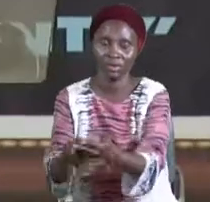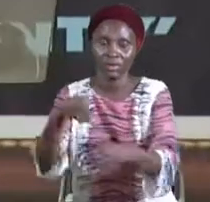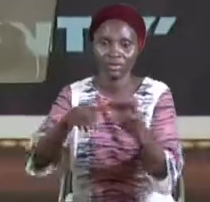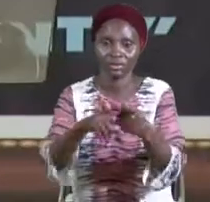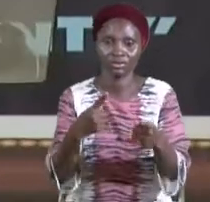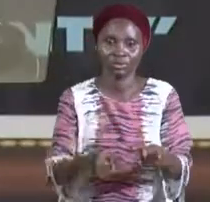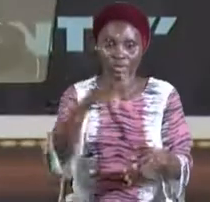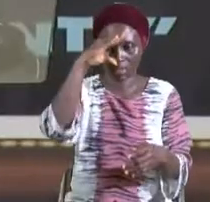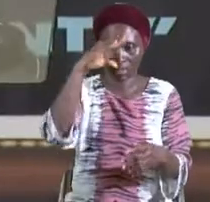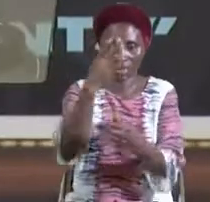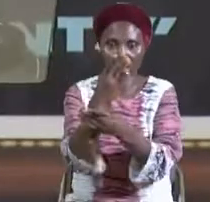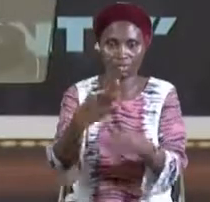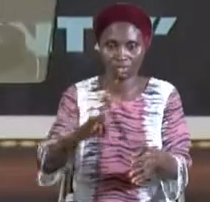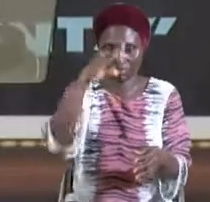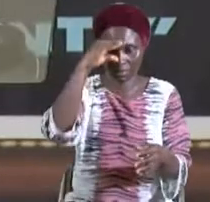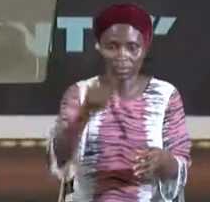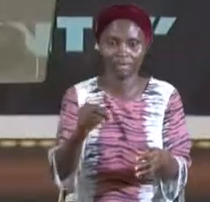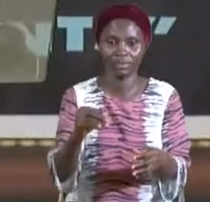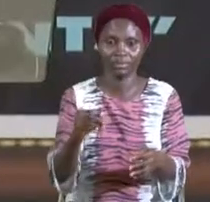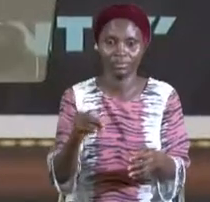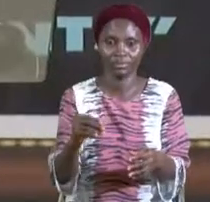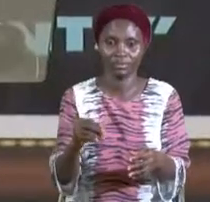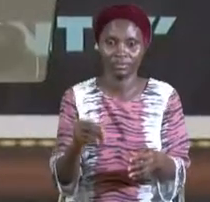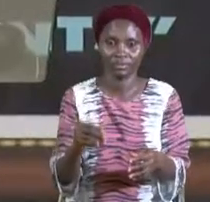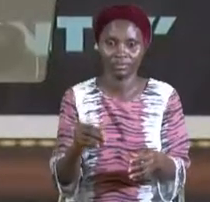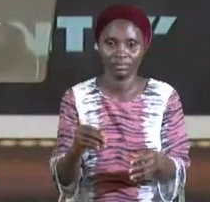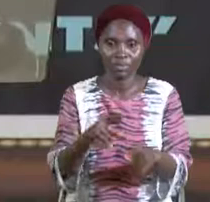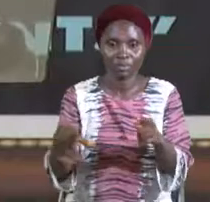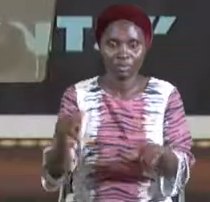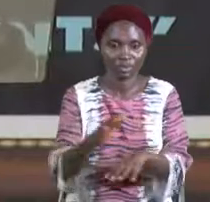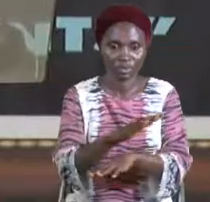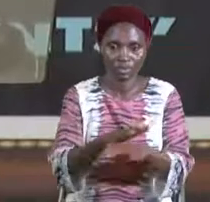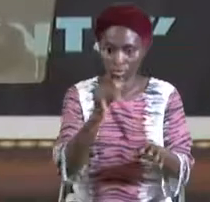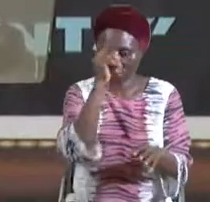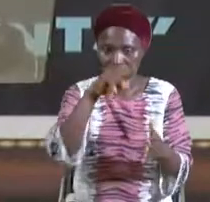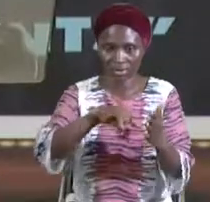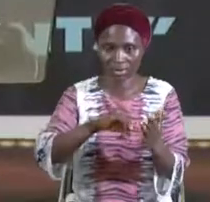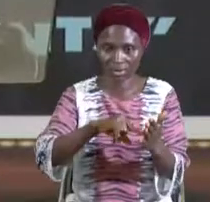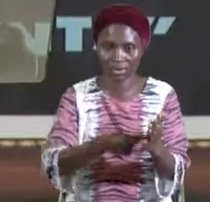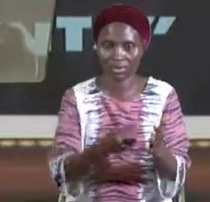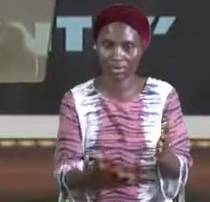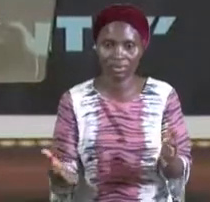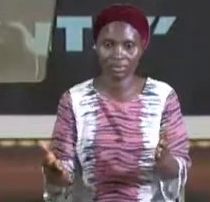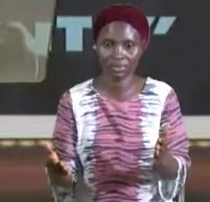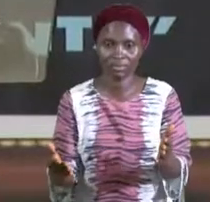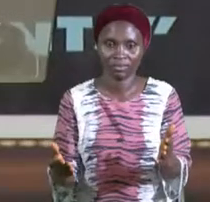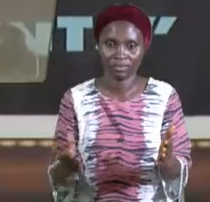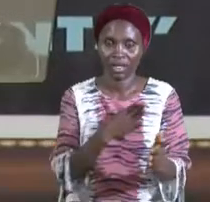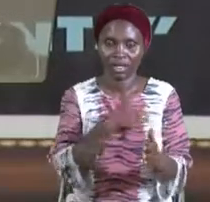répété encore. Verset 45. Mais les disciples ne comprenaient pas cette parole. Elle était voilée pour